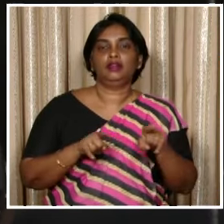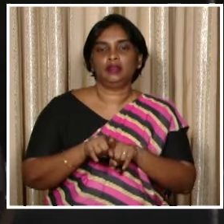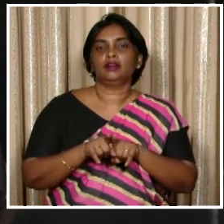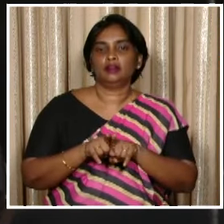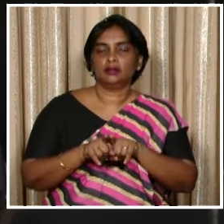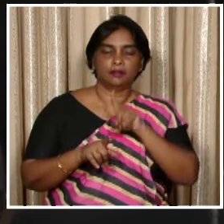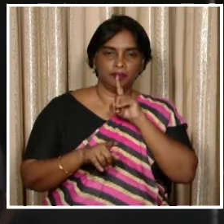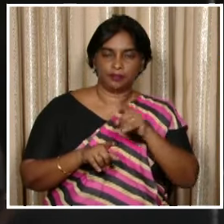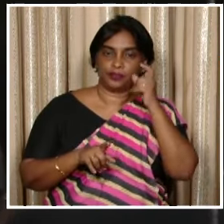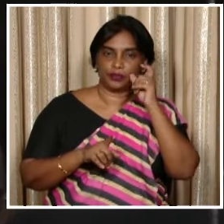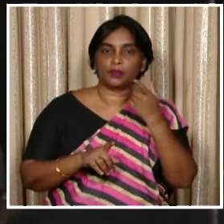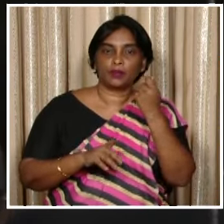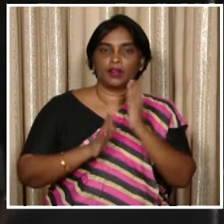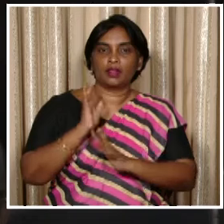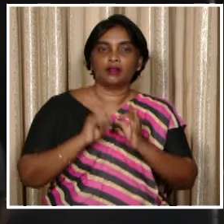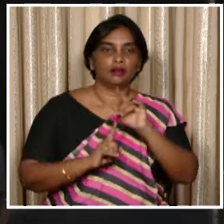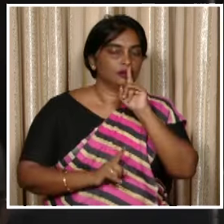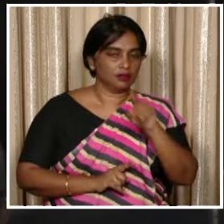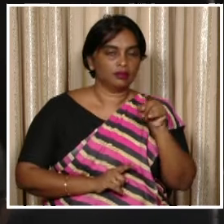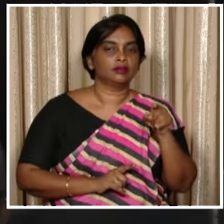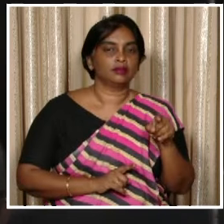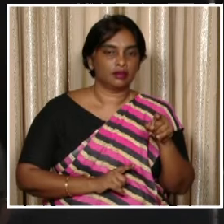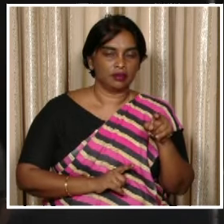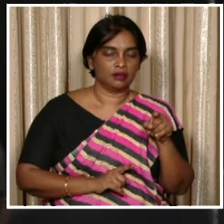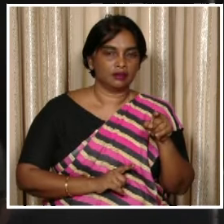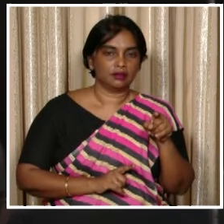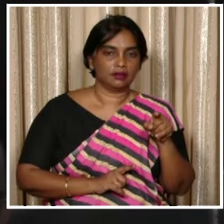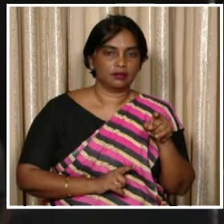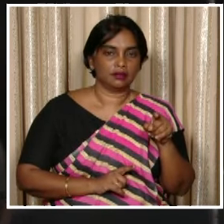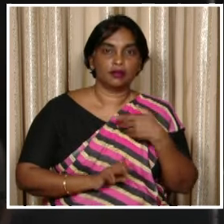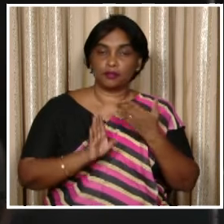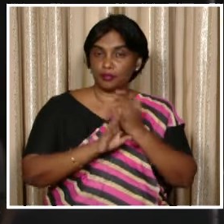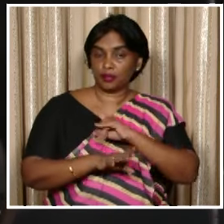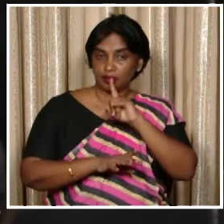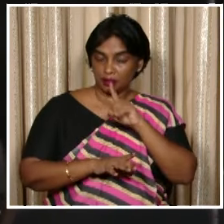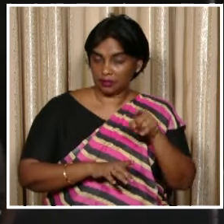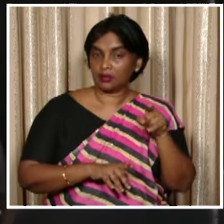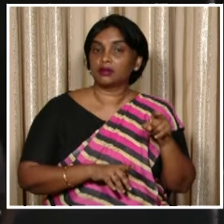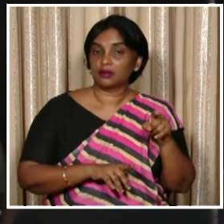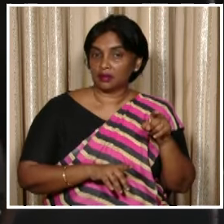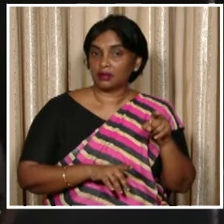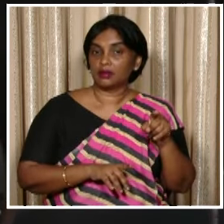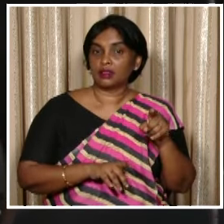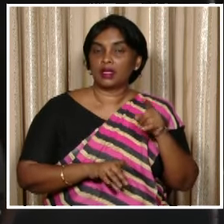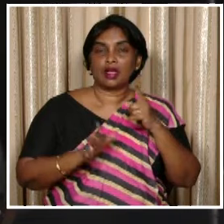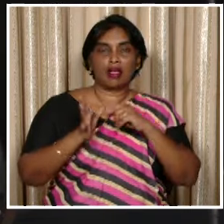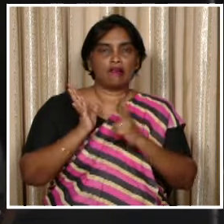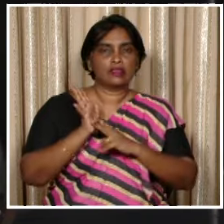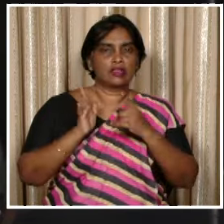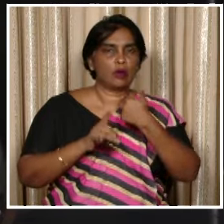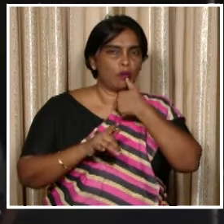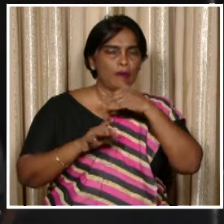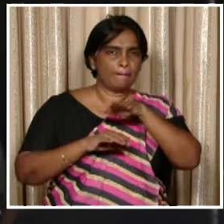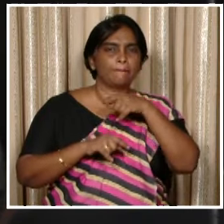හොයන්න කියලා. මම මුදල් ඇමතිවරයාට කියනවා අර මේ මම කලින් කියපු මේ සීතාවක ප්‍රදේශයේ පුවක්